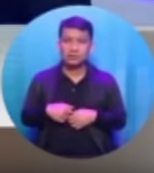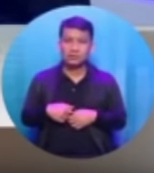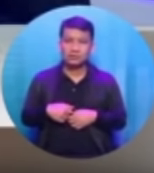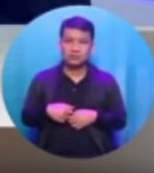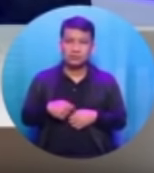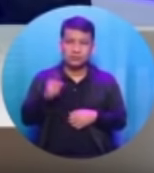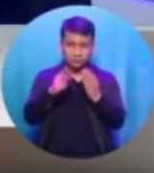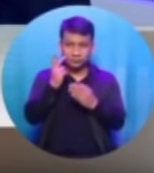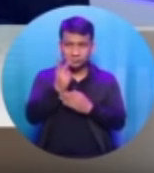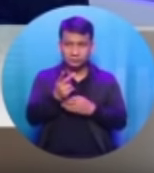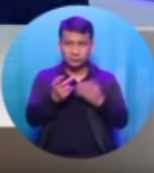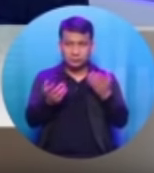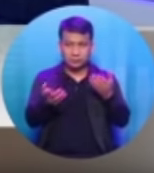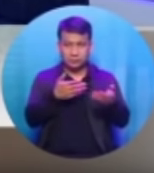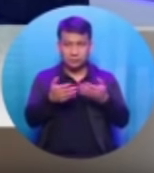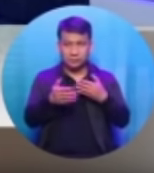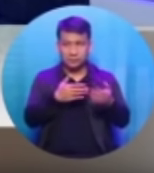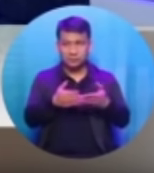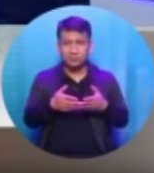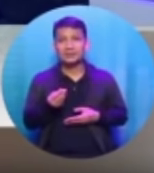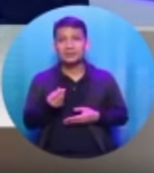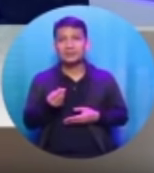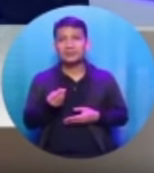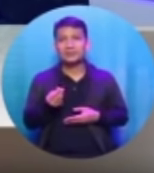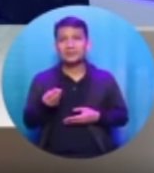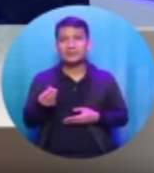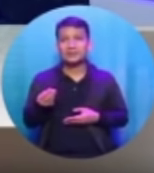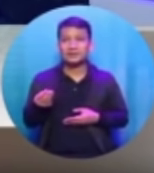yung inspector mo, eh baka binukulan ka.